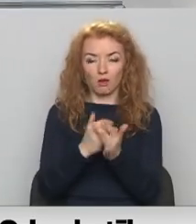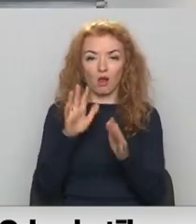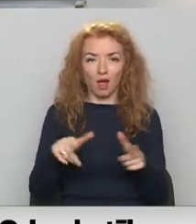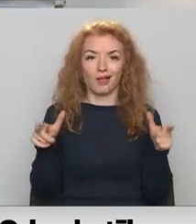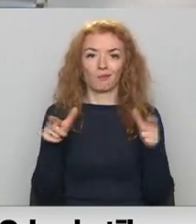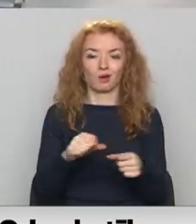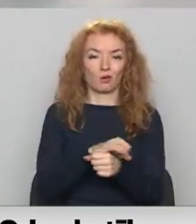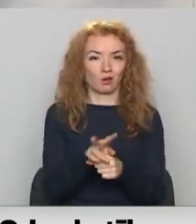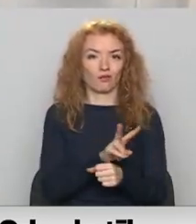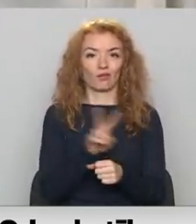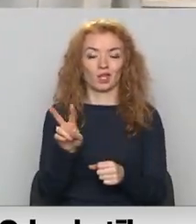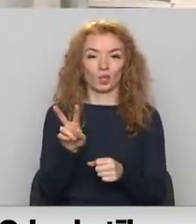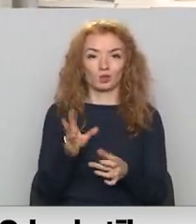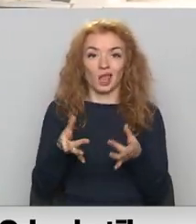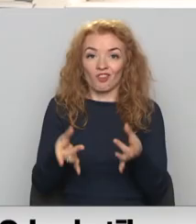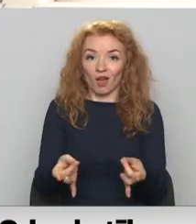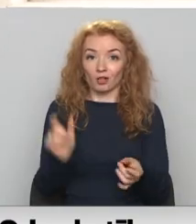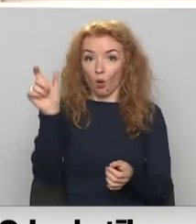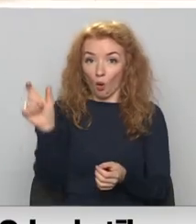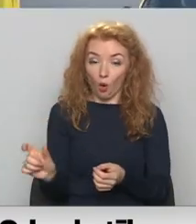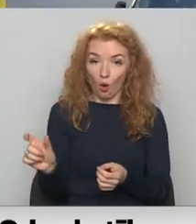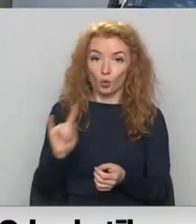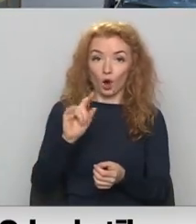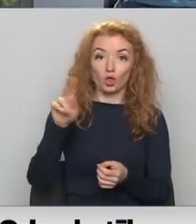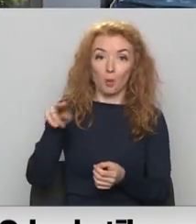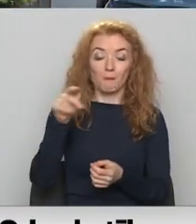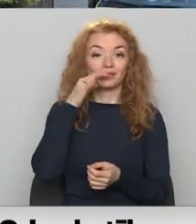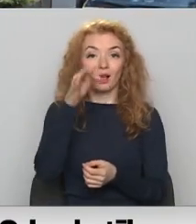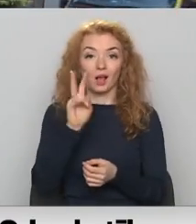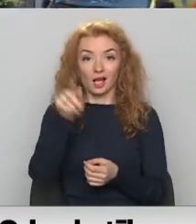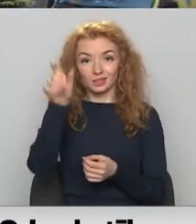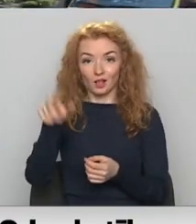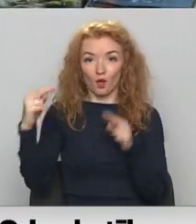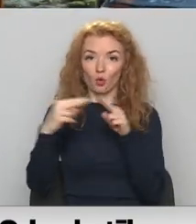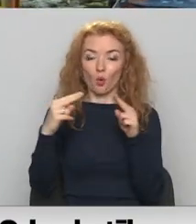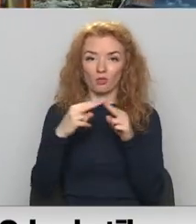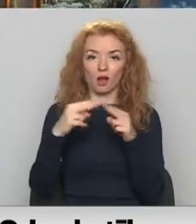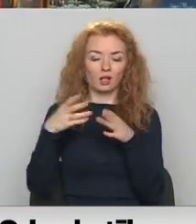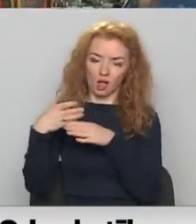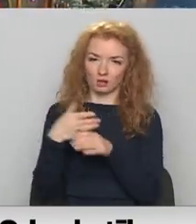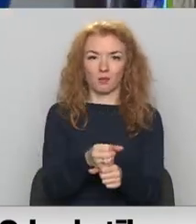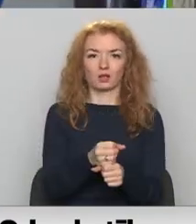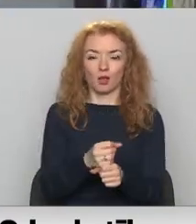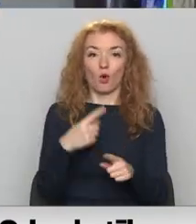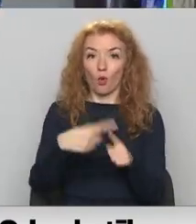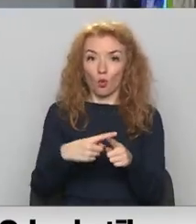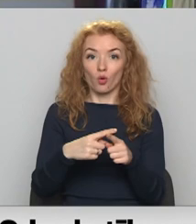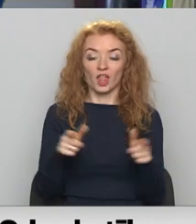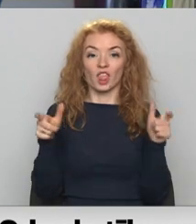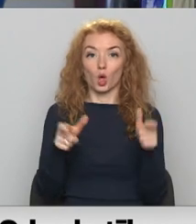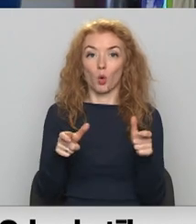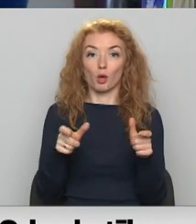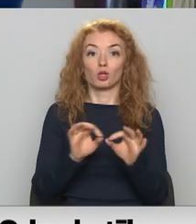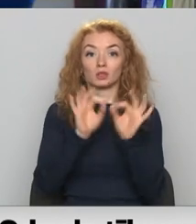izplatību nobremzētu. Infektologs Uga Dumpis teica, ka cilvēku kontaktēšanās jāsamazina uz pusi. Turklāt ierobežojumi